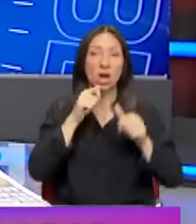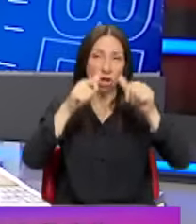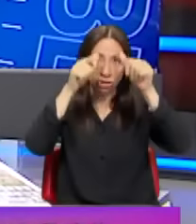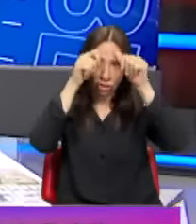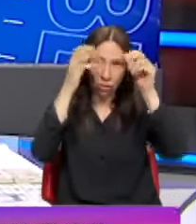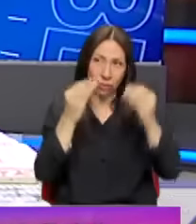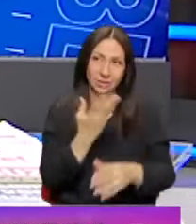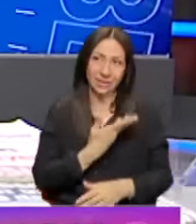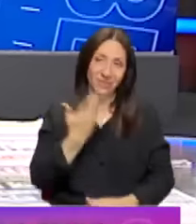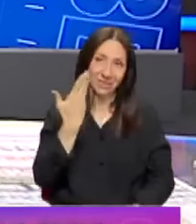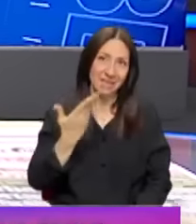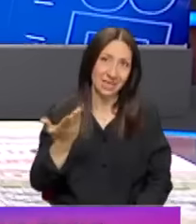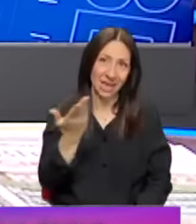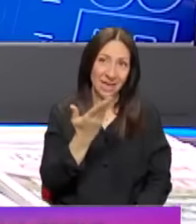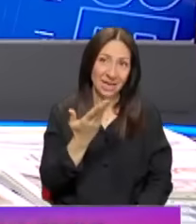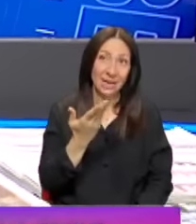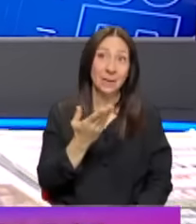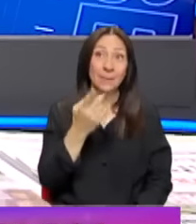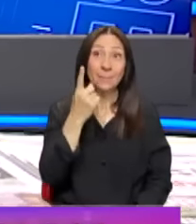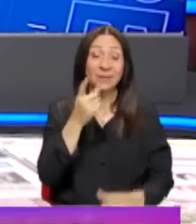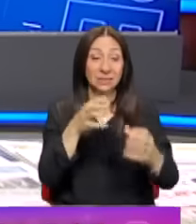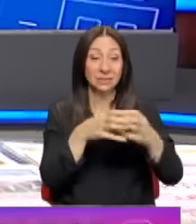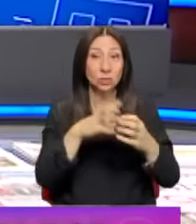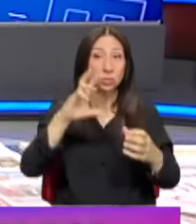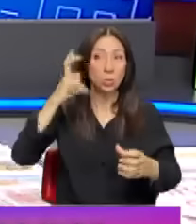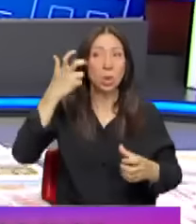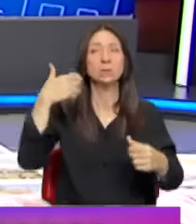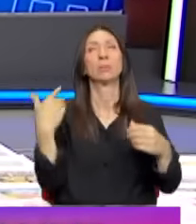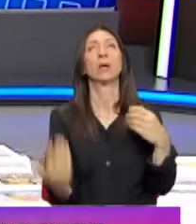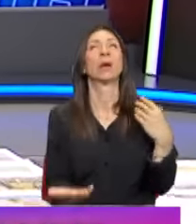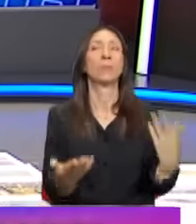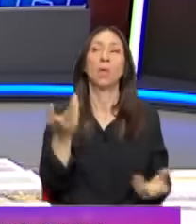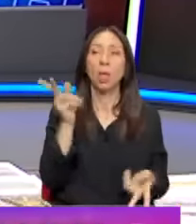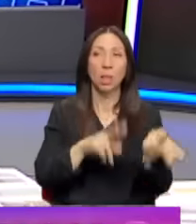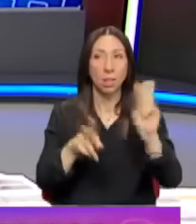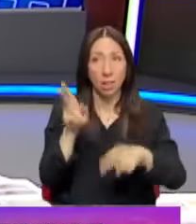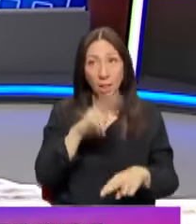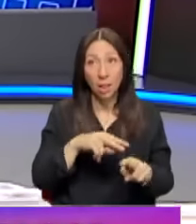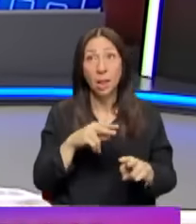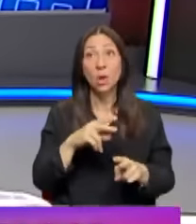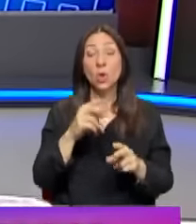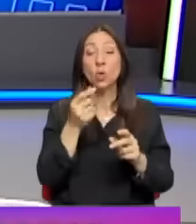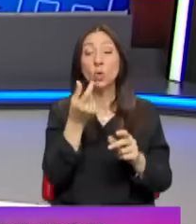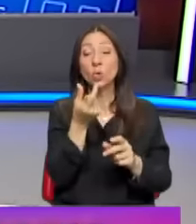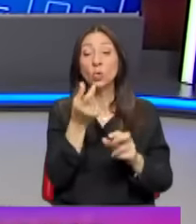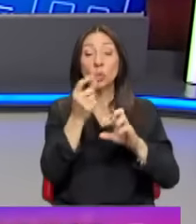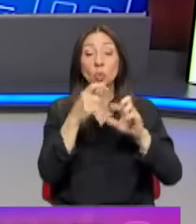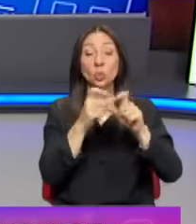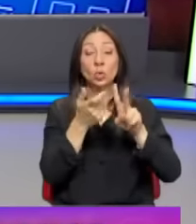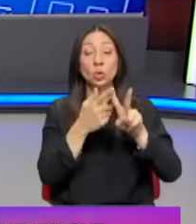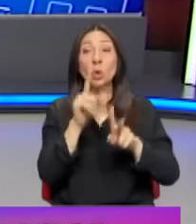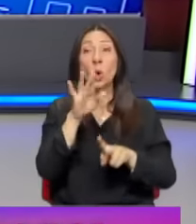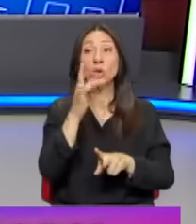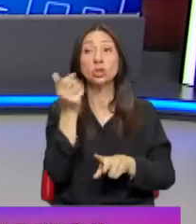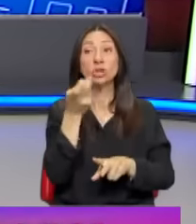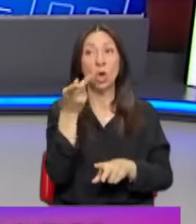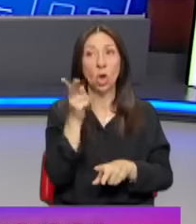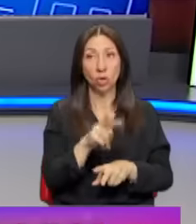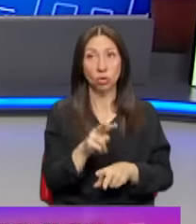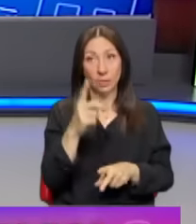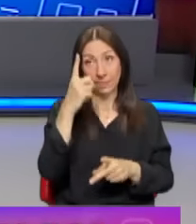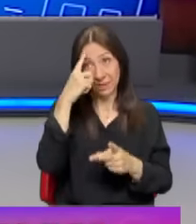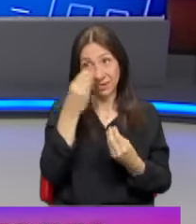oldu sevgili izleyenler. Bir kısmı güneş çarpmasından hayatını yitirdi. Ürdünlü 14 kişinin bu yüzden yaşamını